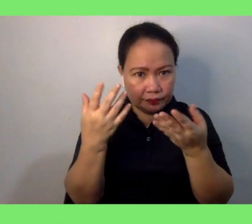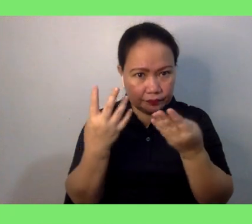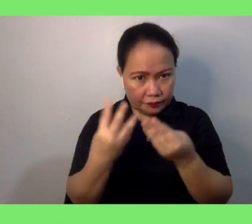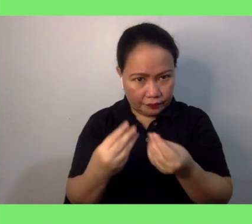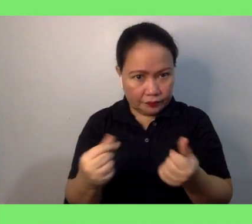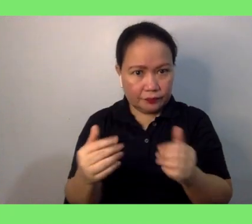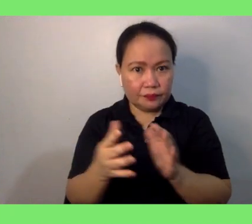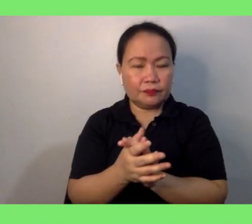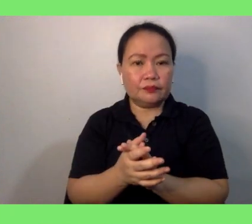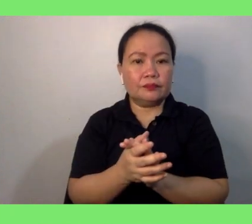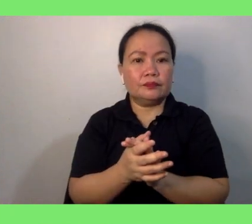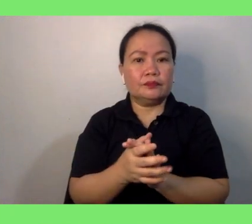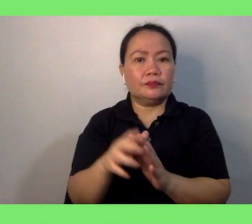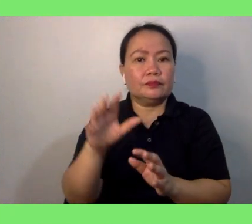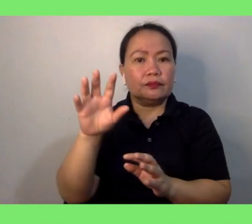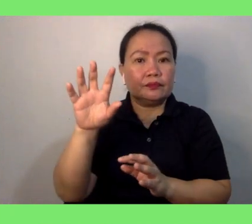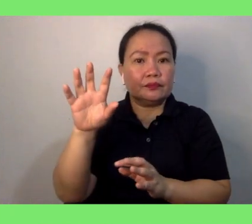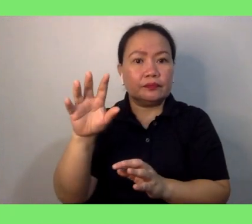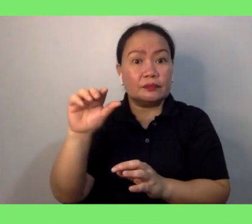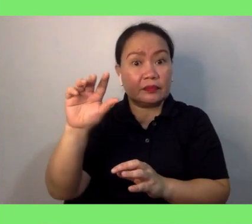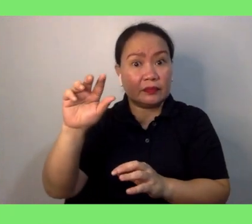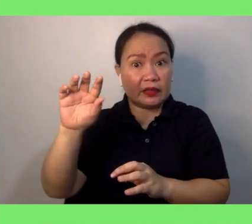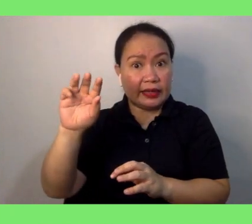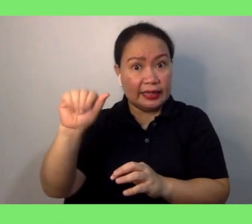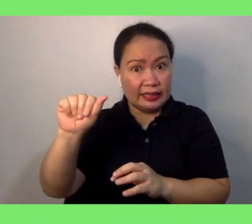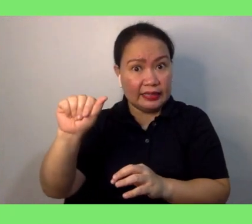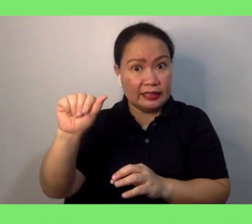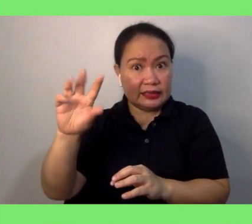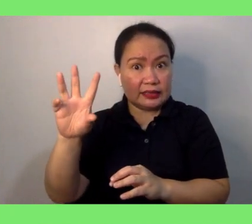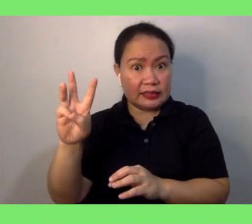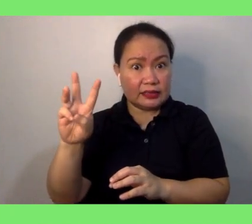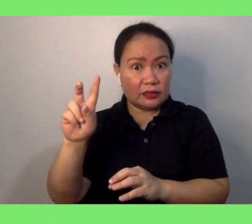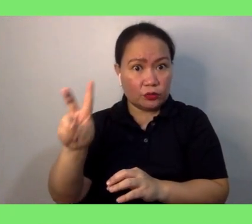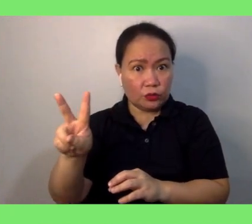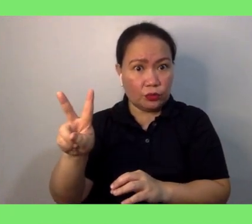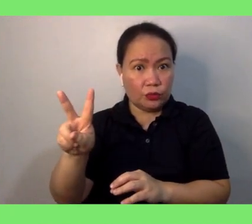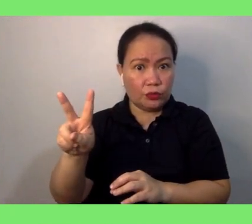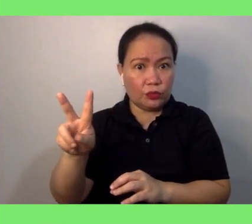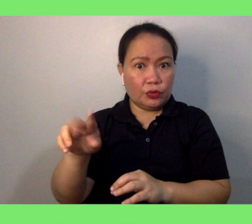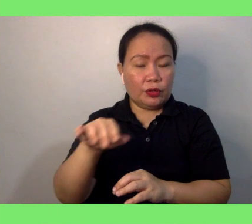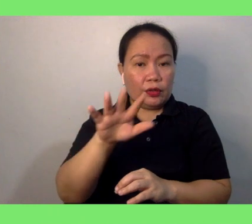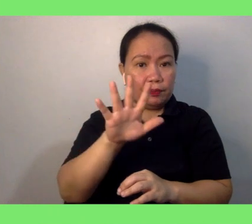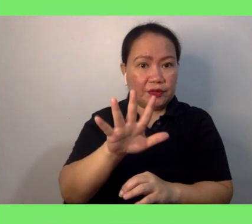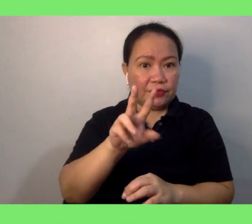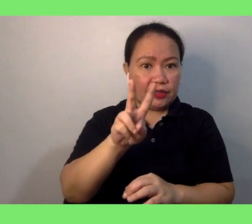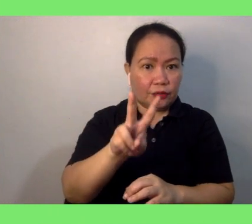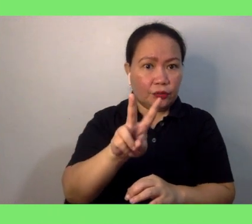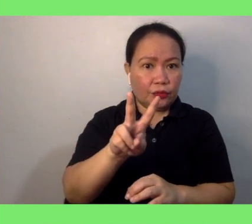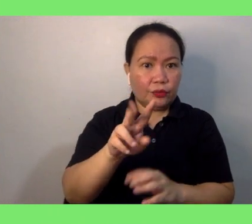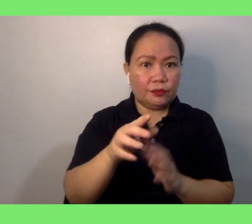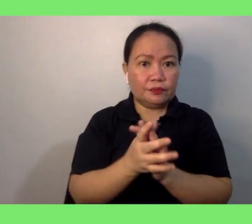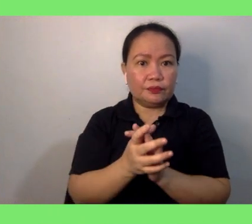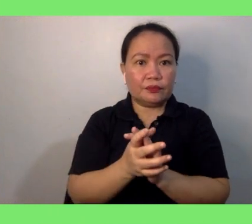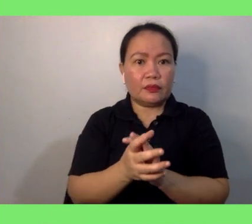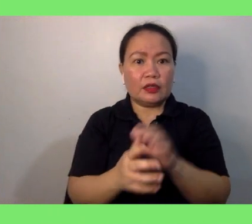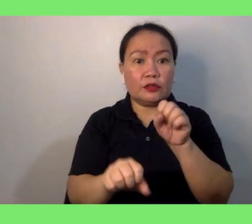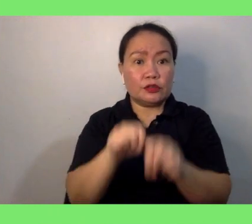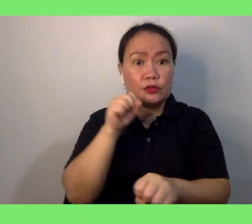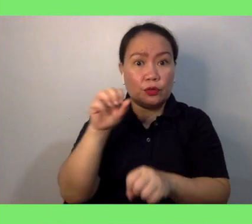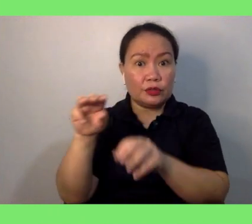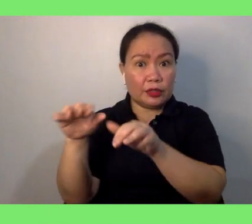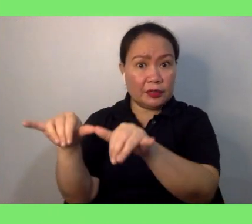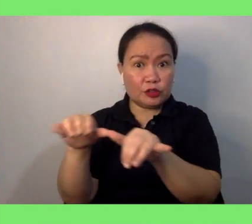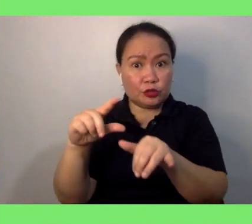let us solve. Your A is 62. So, add natin. We will have the measure of angle B is equal to